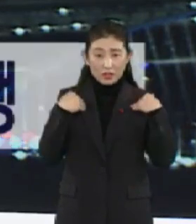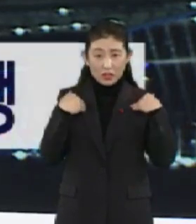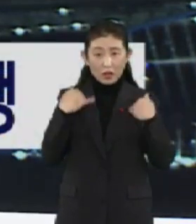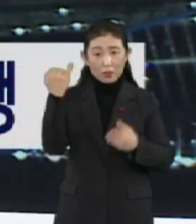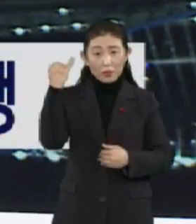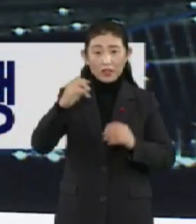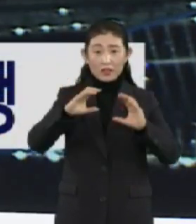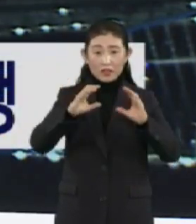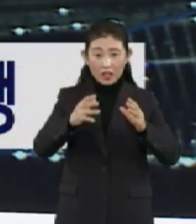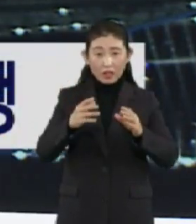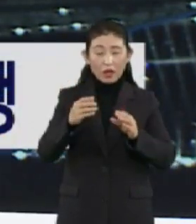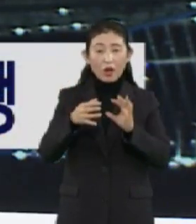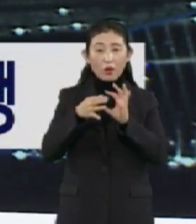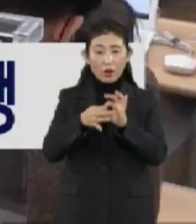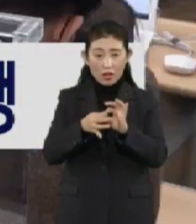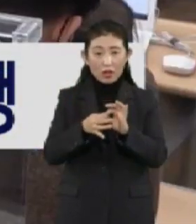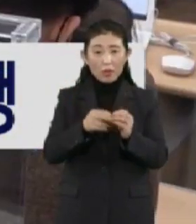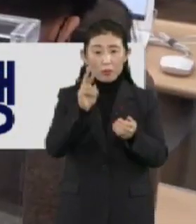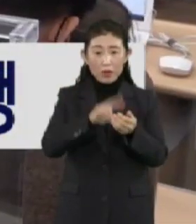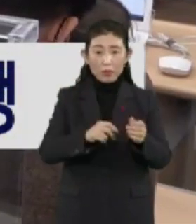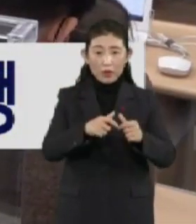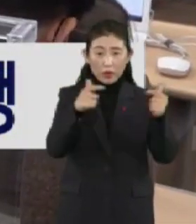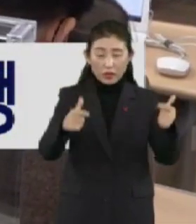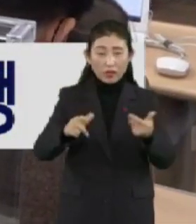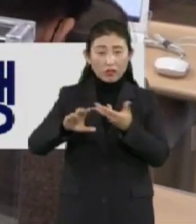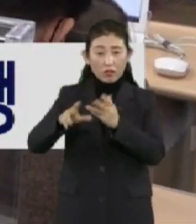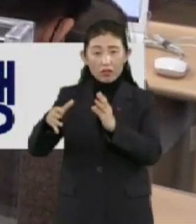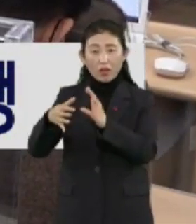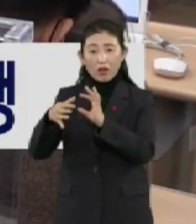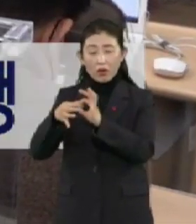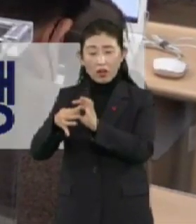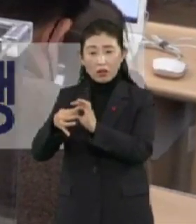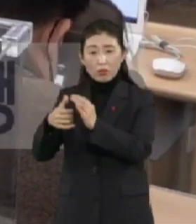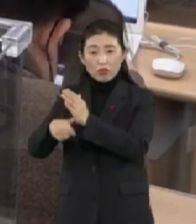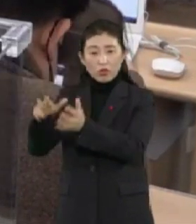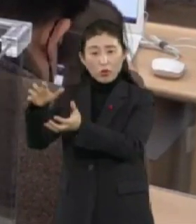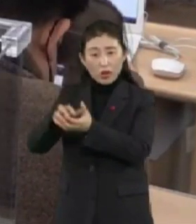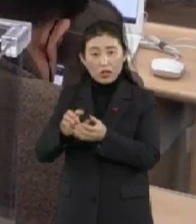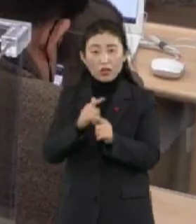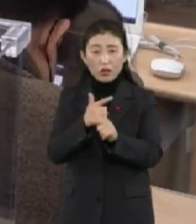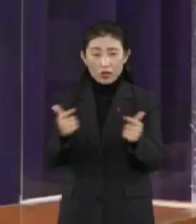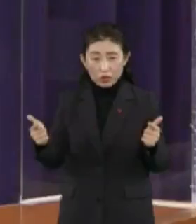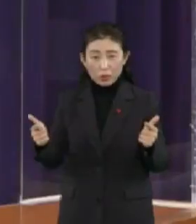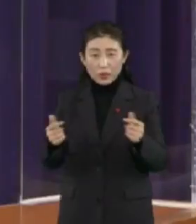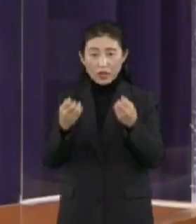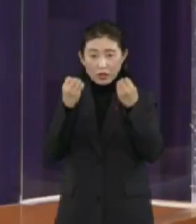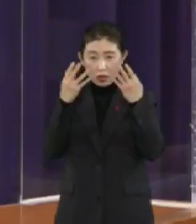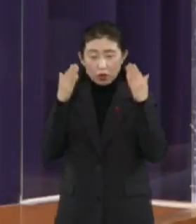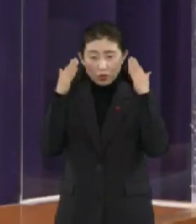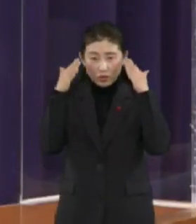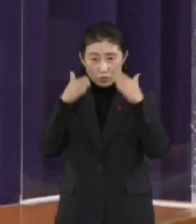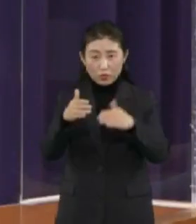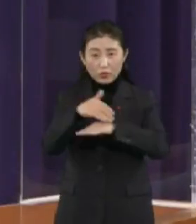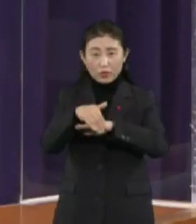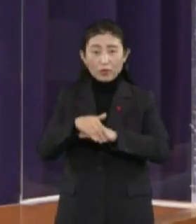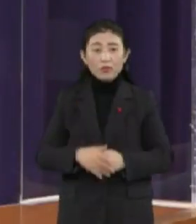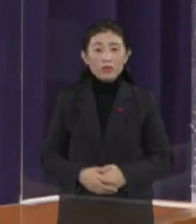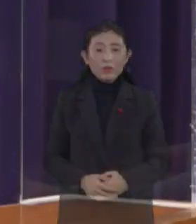조달청이 벤처나라 판매 확대, 해외 의존 수급 조절 물자 구매 지원 등을 새 주요 업무로 추진합니다.